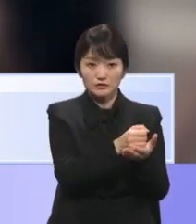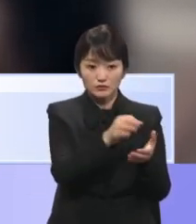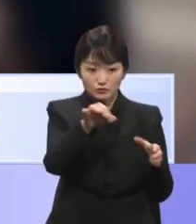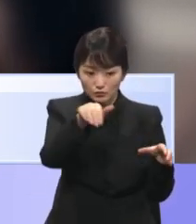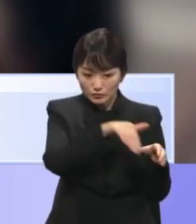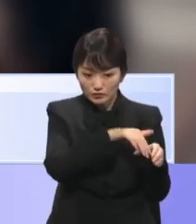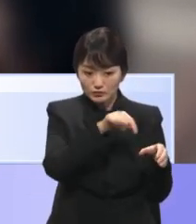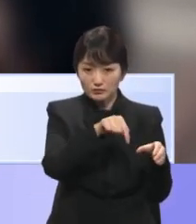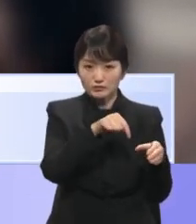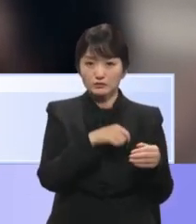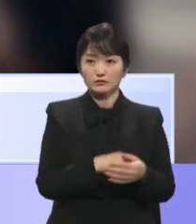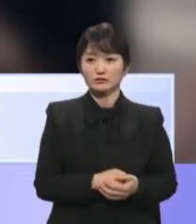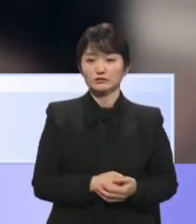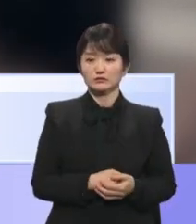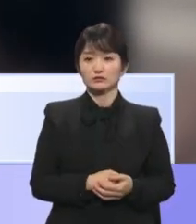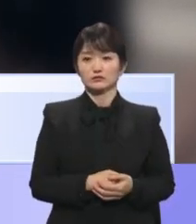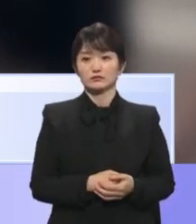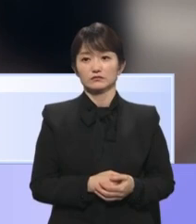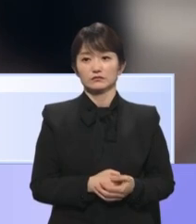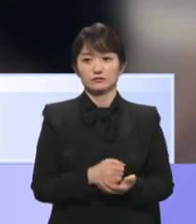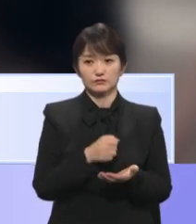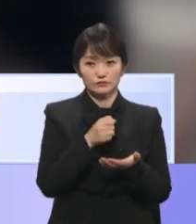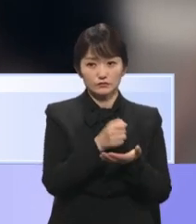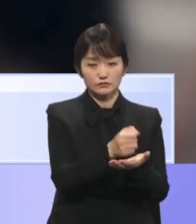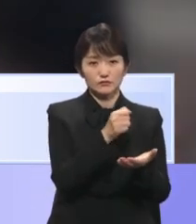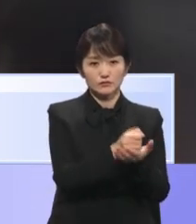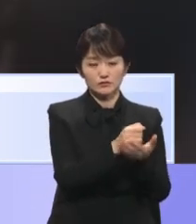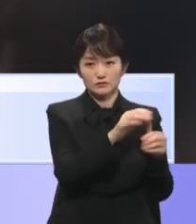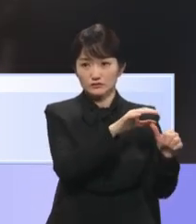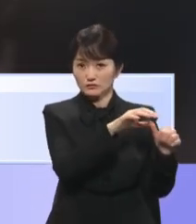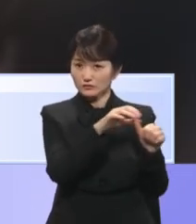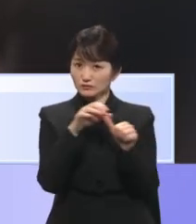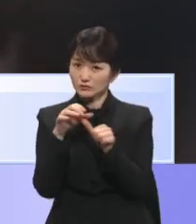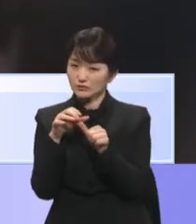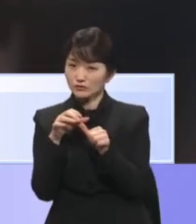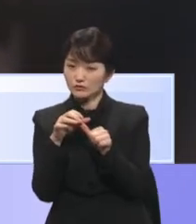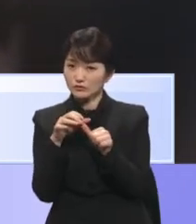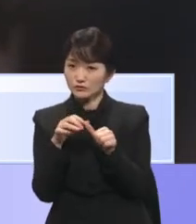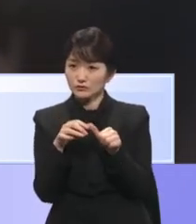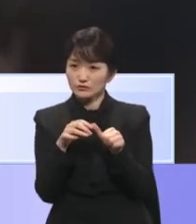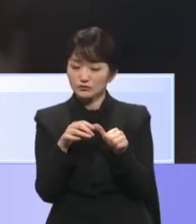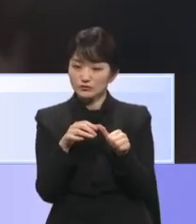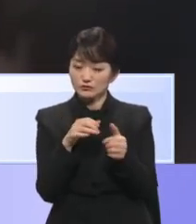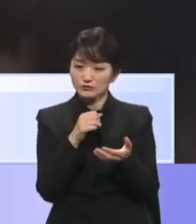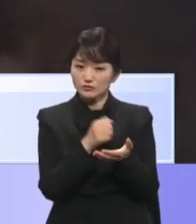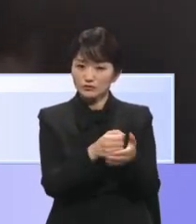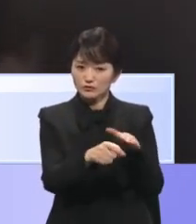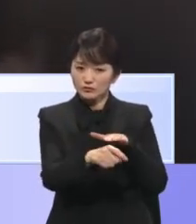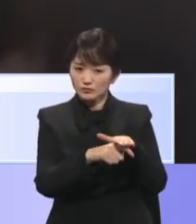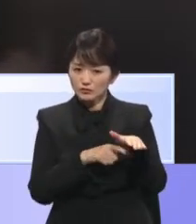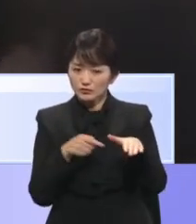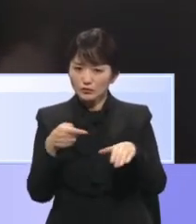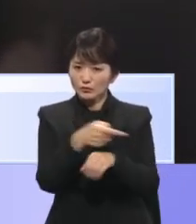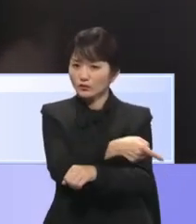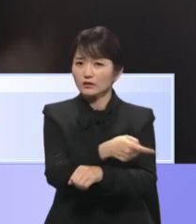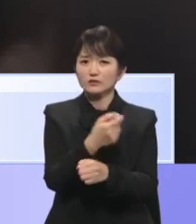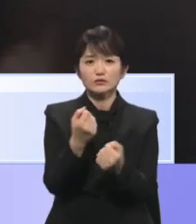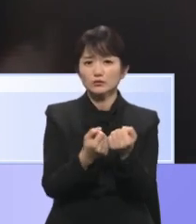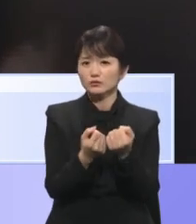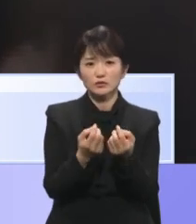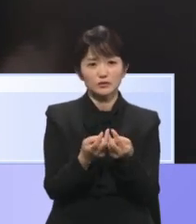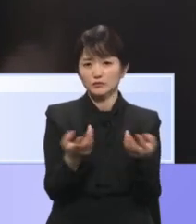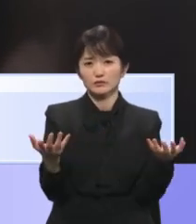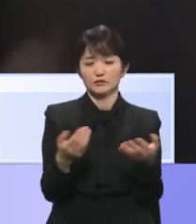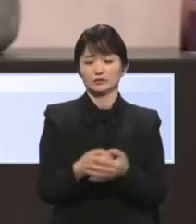돈을 어 뭐 도용당한 통장이 도용당한 거 외에는 사실 설명할 수 있는 방법이 좀 없어요이 부분에 다른 여러